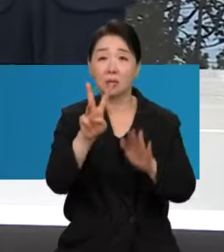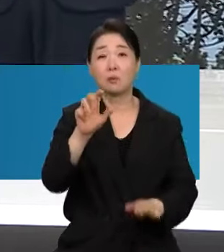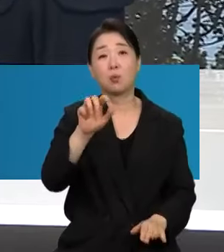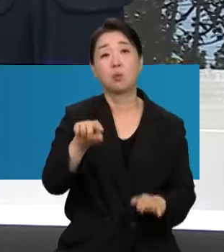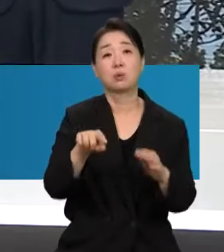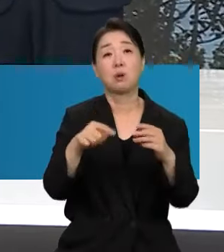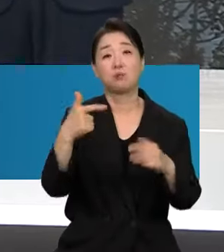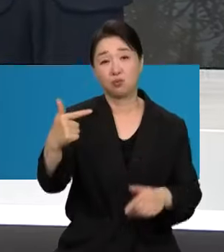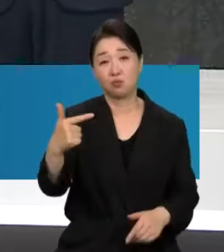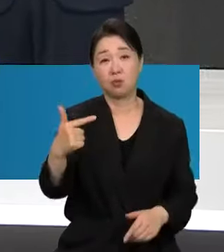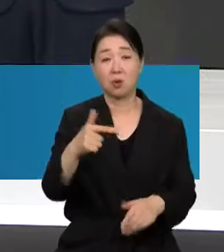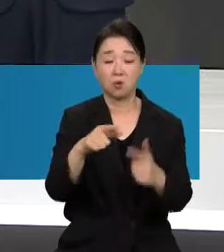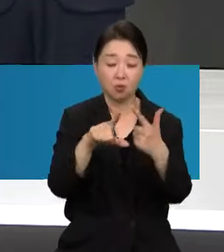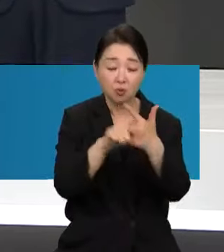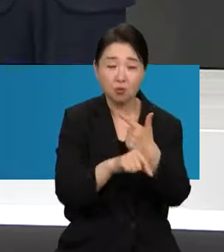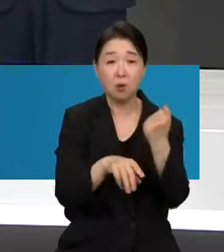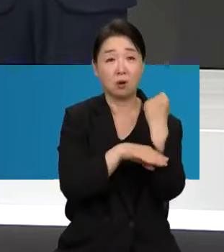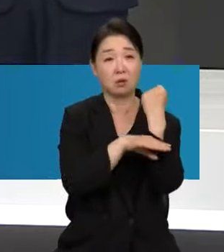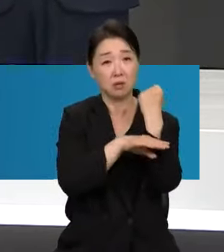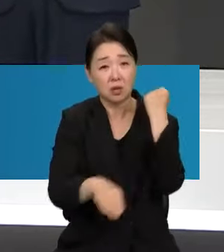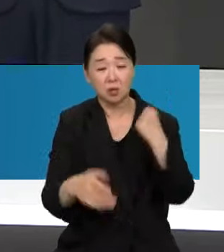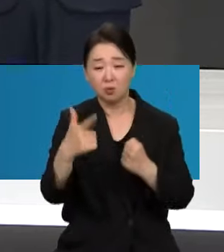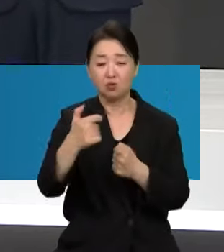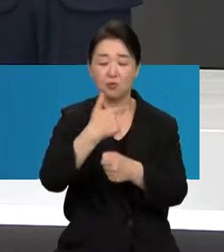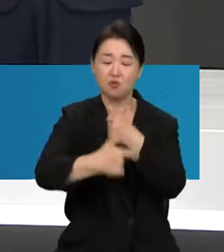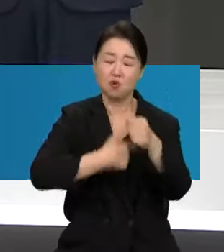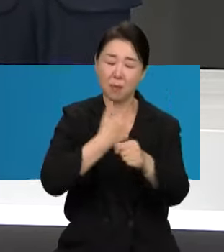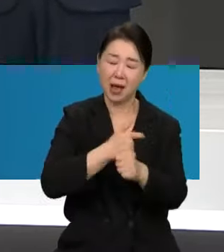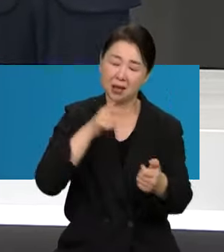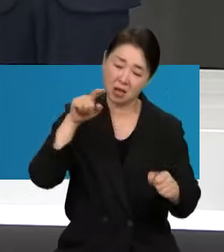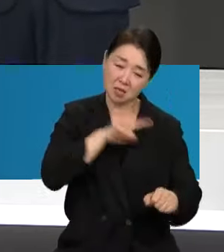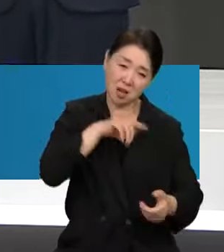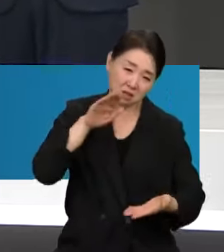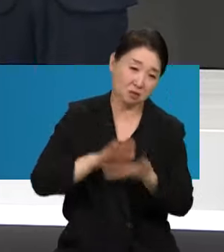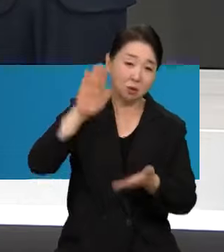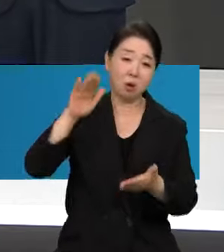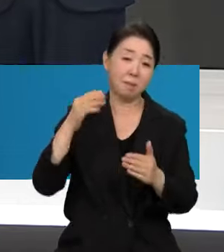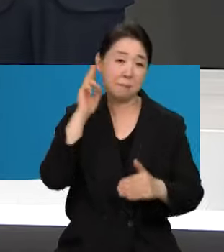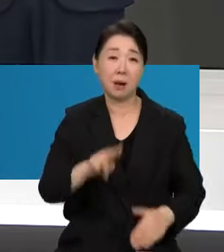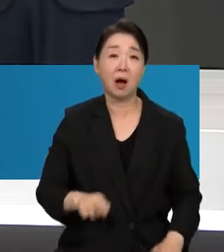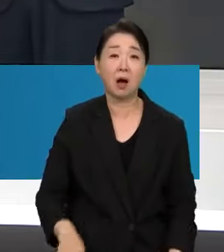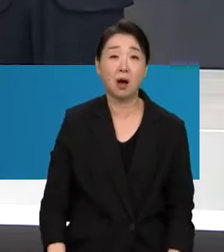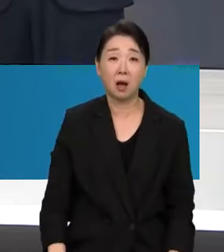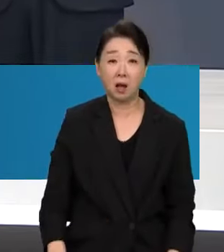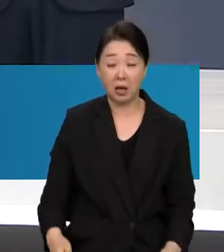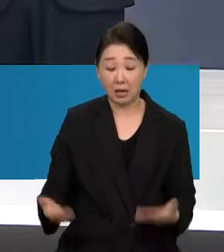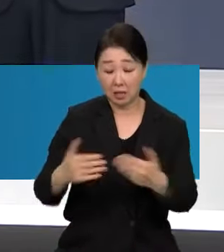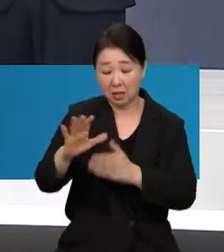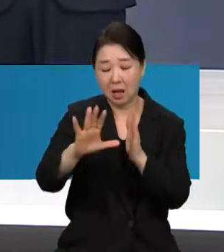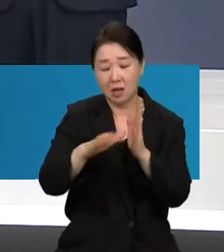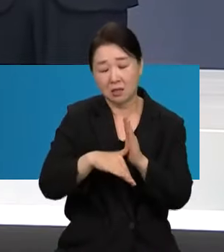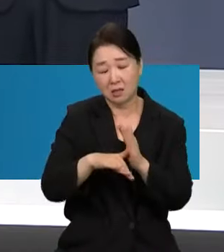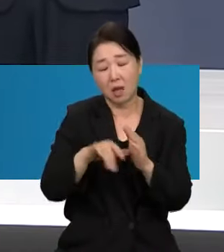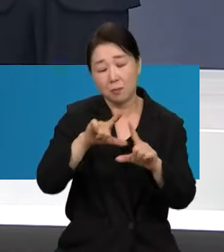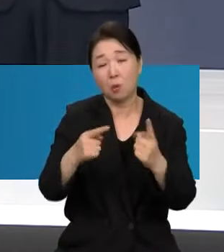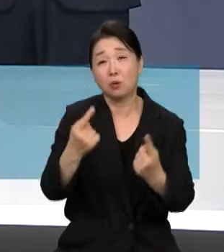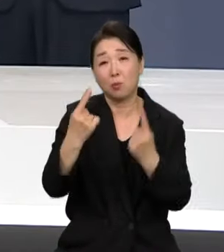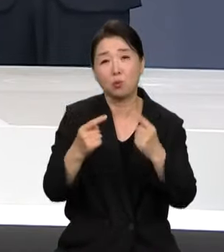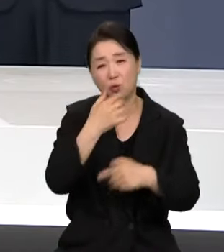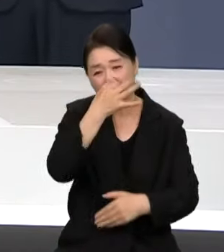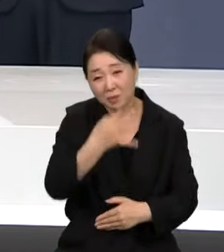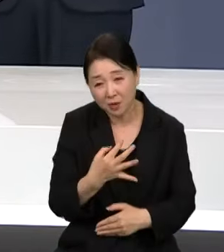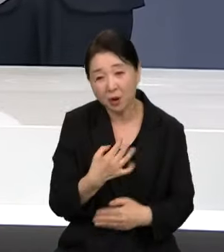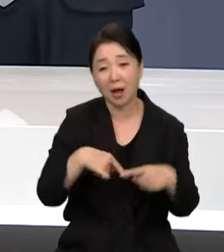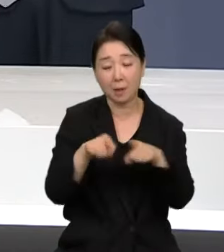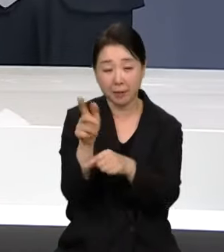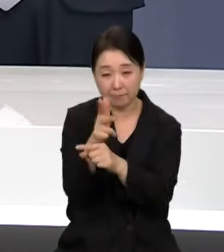6월 기준으로 66년 만에 가장 뜨거웠습니다. 출근길도 일상도 평소보다 더 힘겨웠던 오늘 하루 모습을